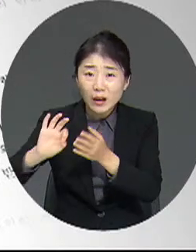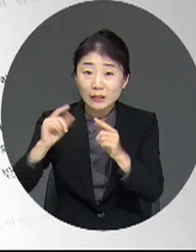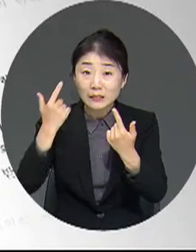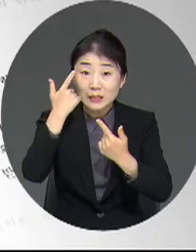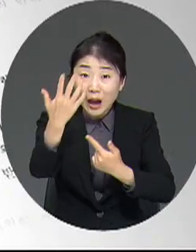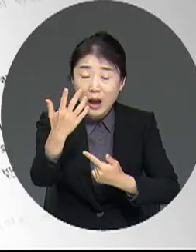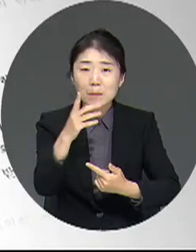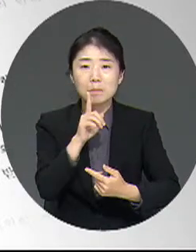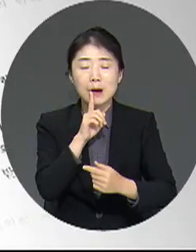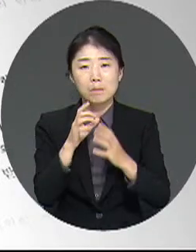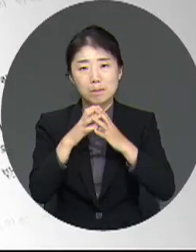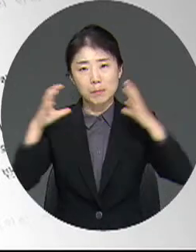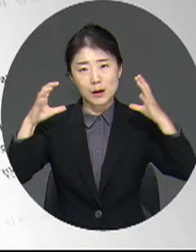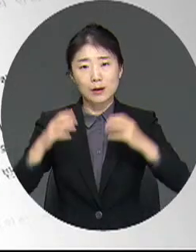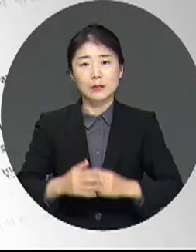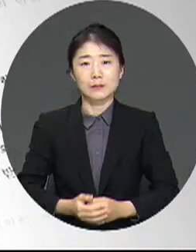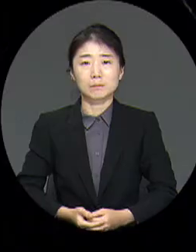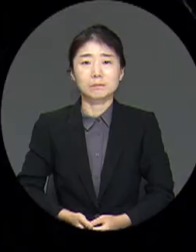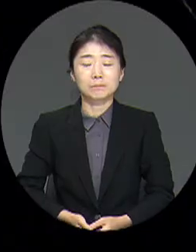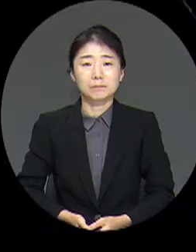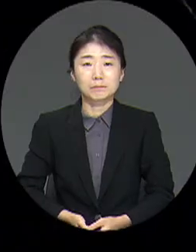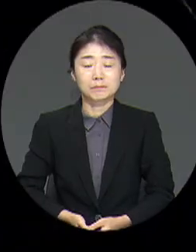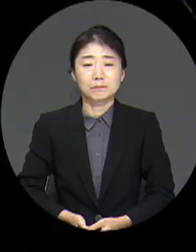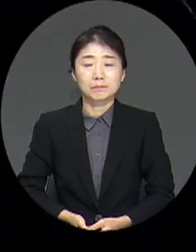있습니다 장영 기자입니다